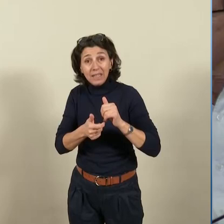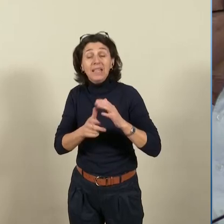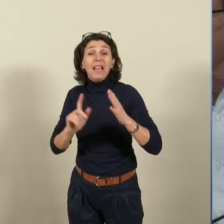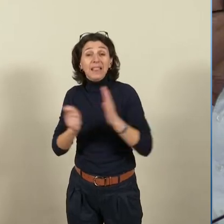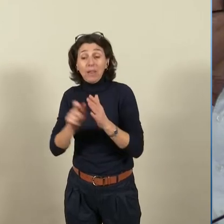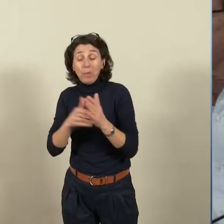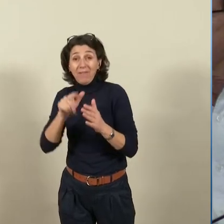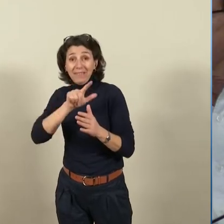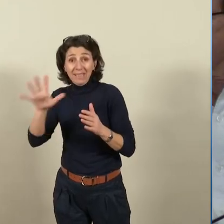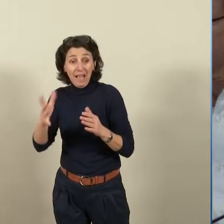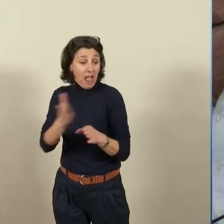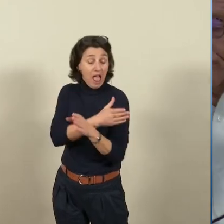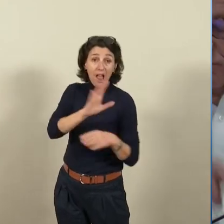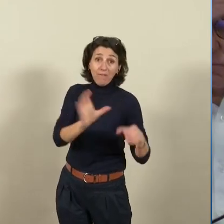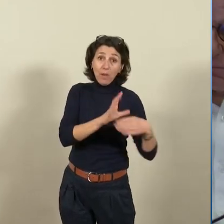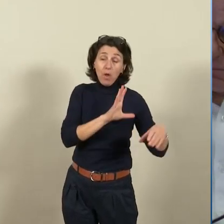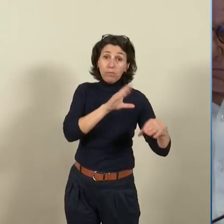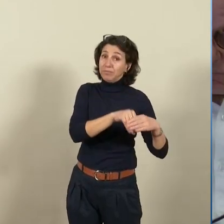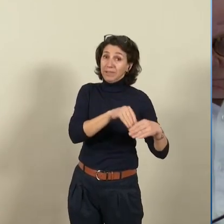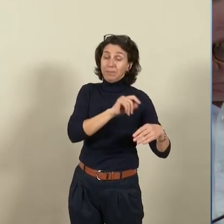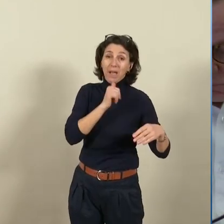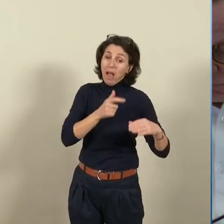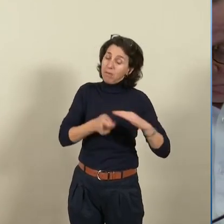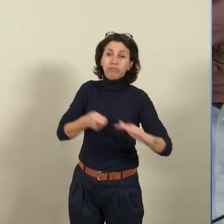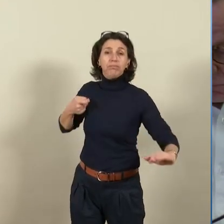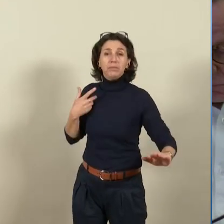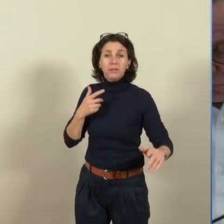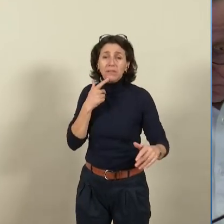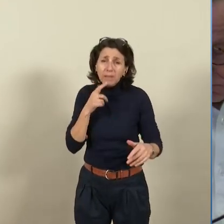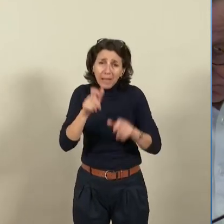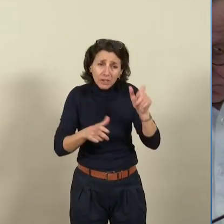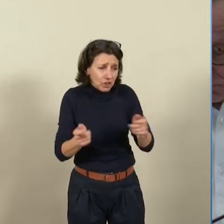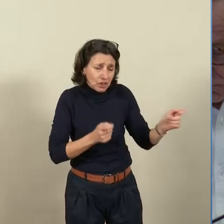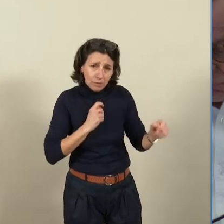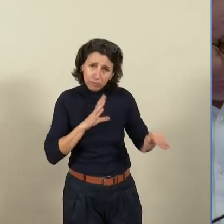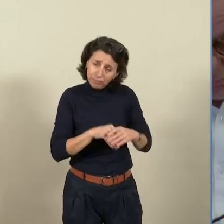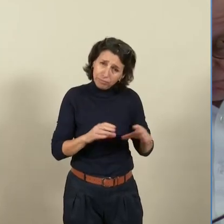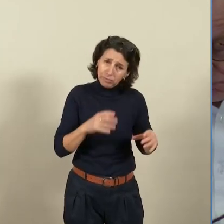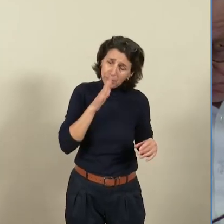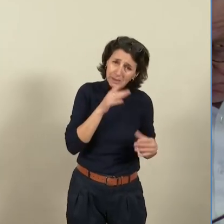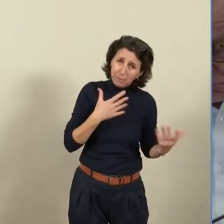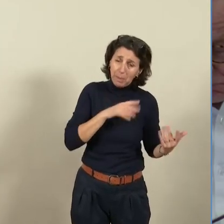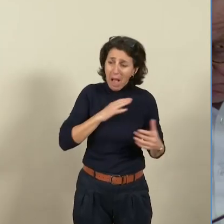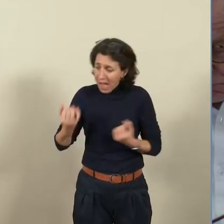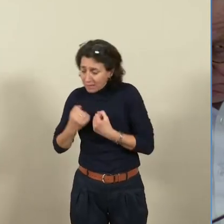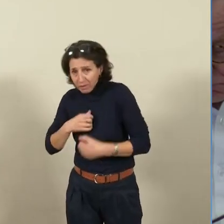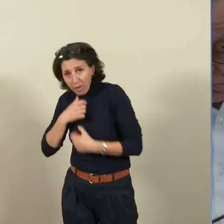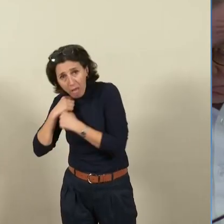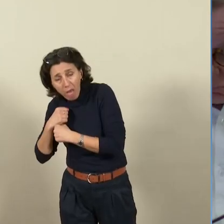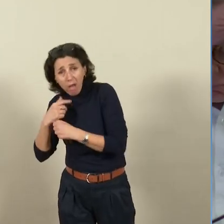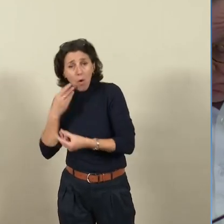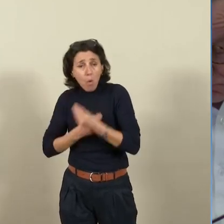2025 et si les encadrants n'ont pas trouvé le moyen de participer à ces formations que ce soit parce que leurs activités ne leur